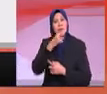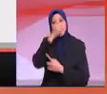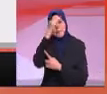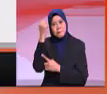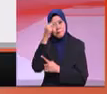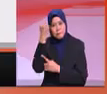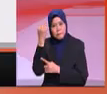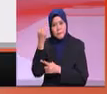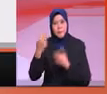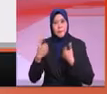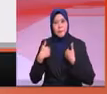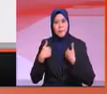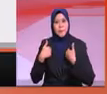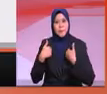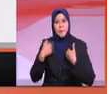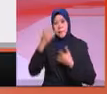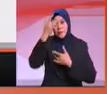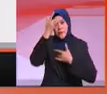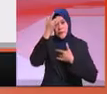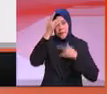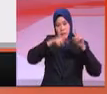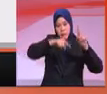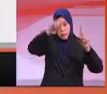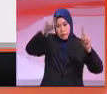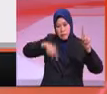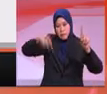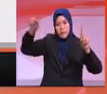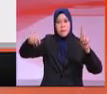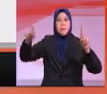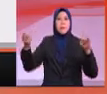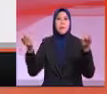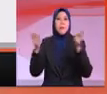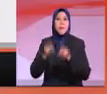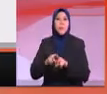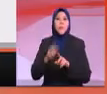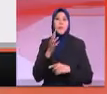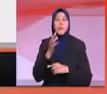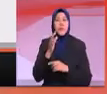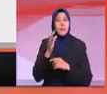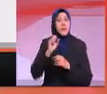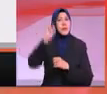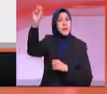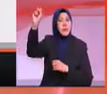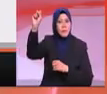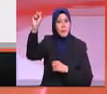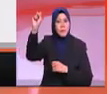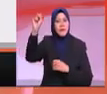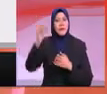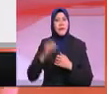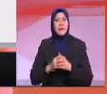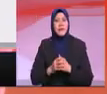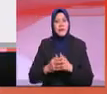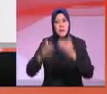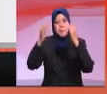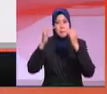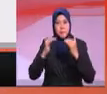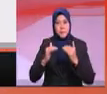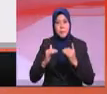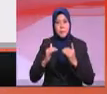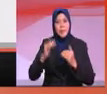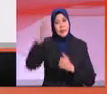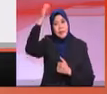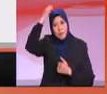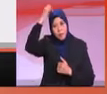warna hitam, iaitu jangkitan berlaku di negeri Sabah dan disusuli oleh penularan jangkitan di